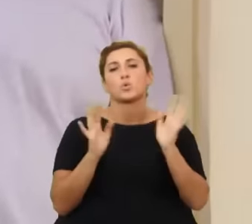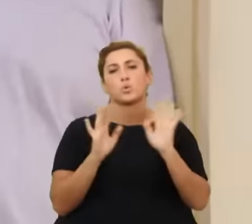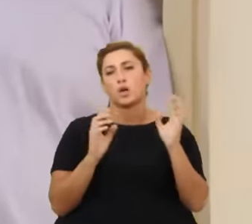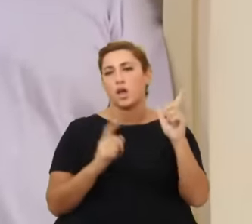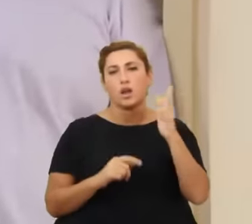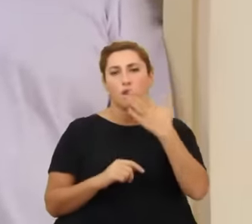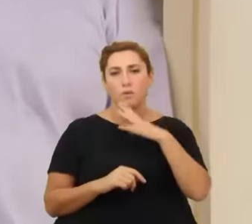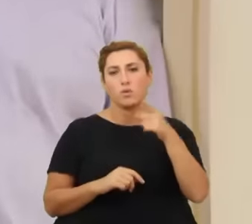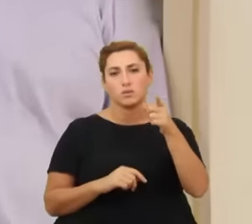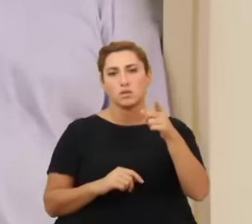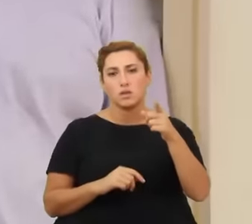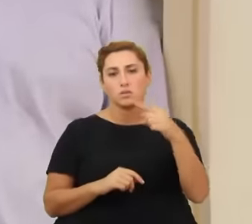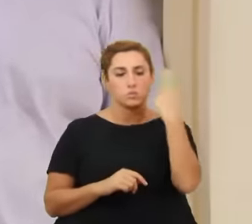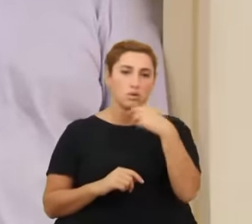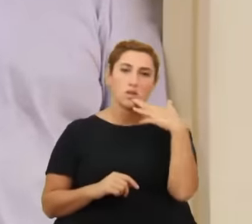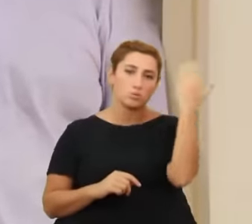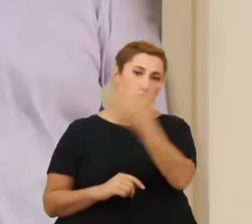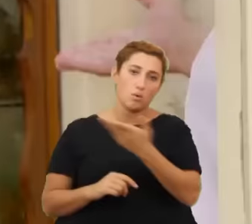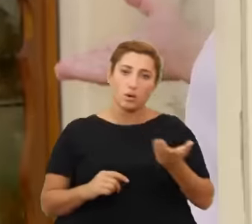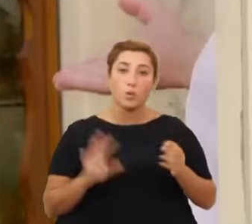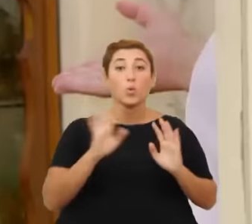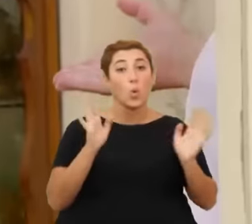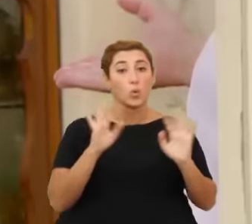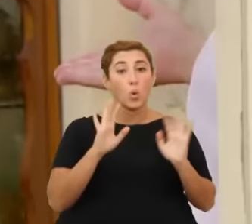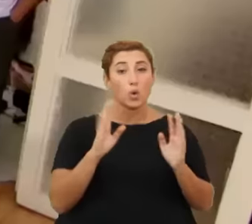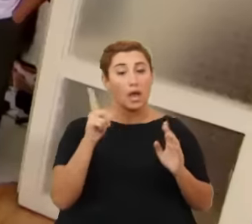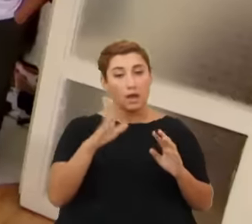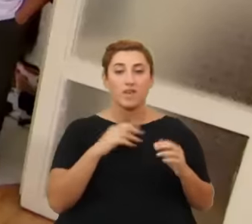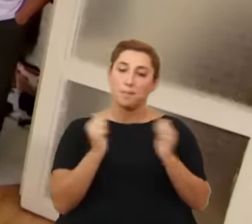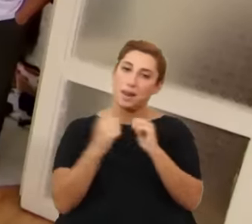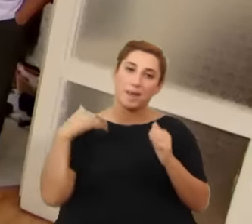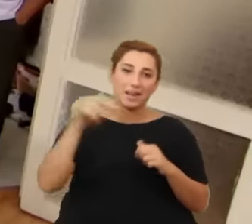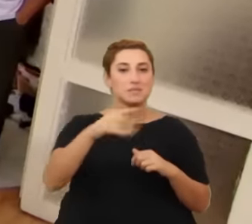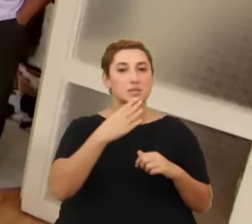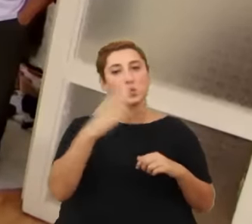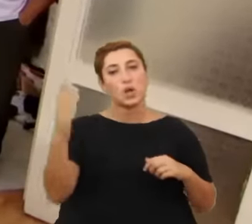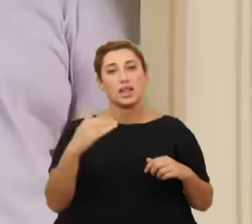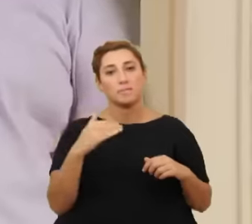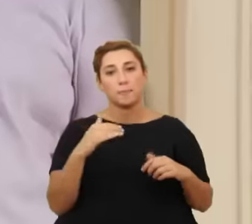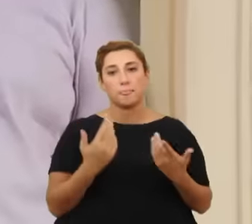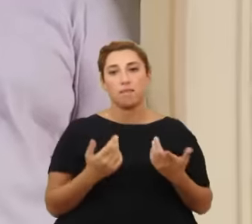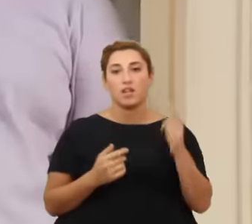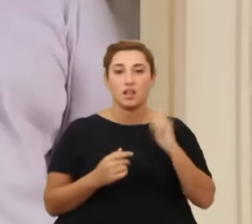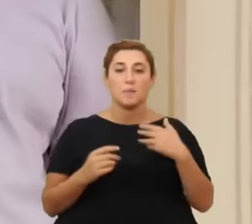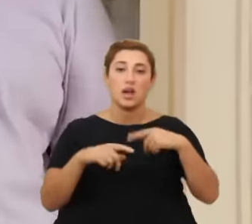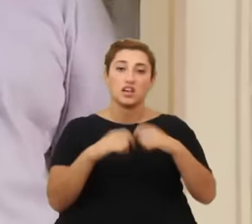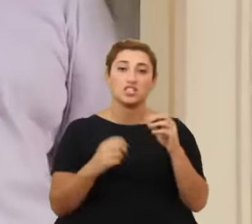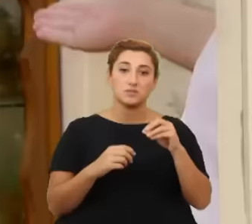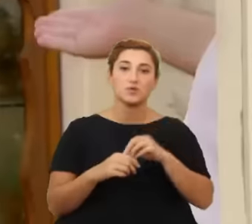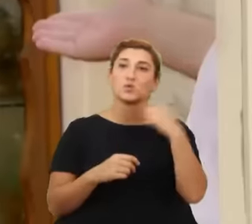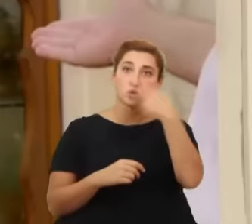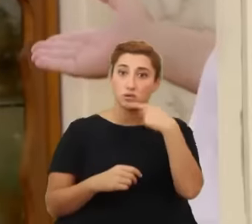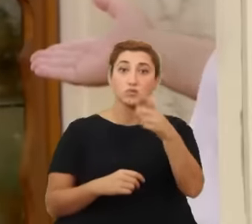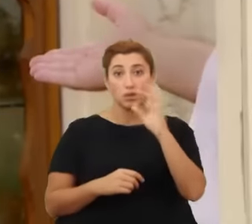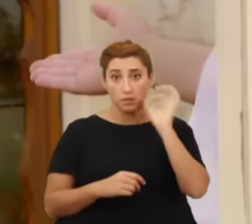yok ya. Sen direkt suratına söyle ya. Yok, gerek var. Gerek var. Biz birlikte gelelim, siz söyleyin. Ben ya illaki ben kırdım diye surata mı söyleyeceğim?